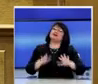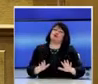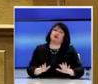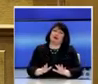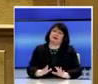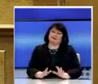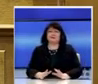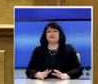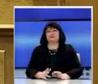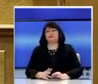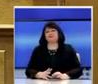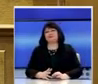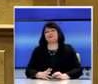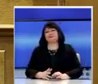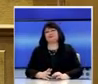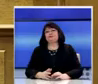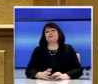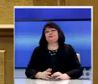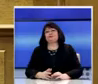για κάθε